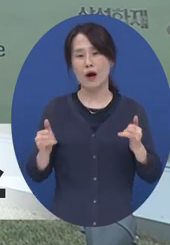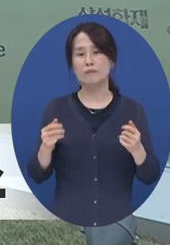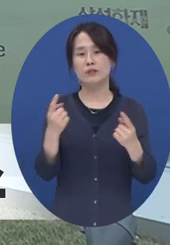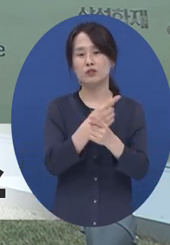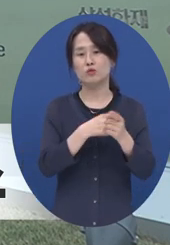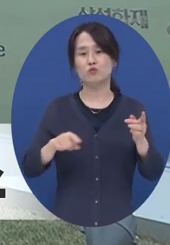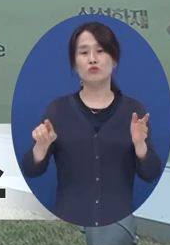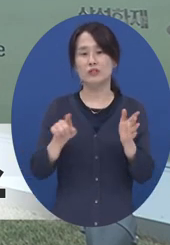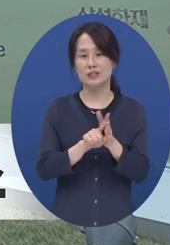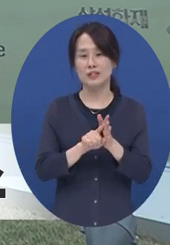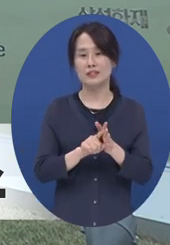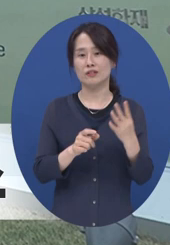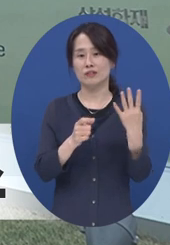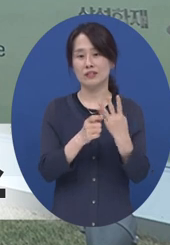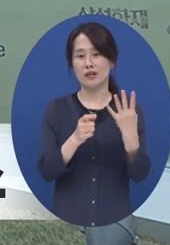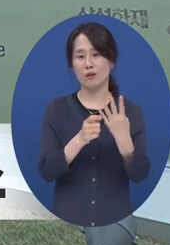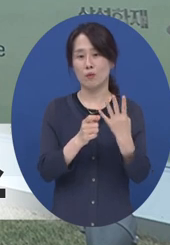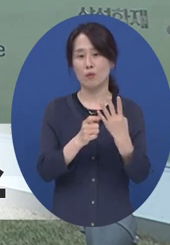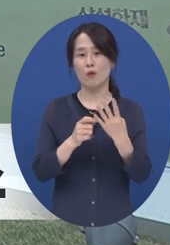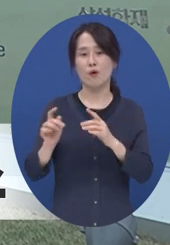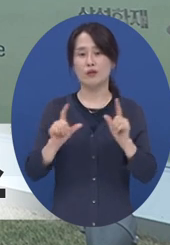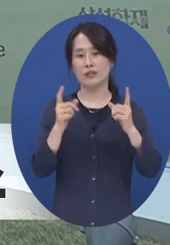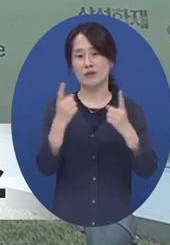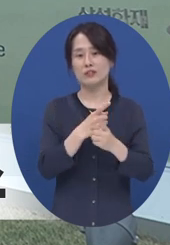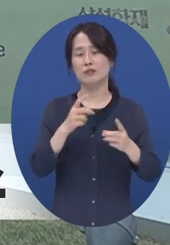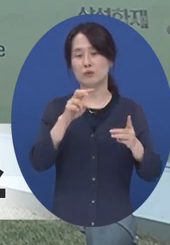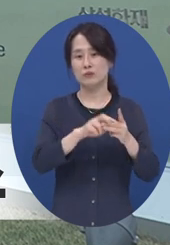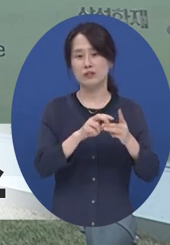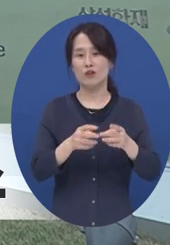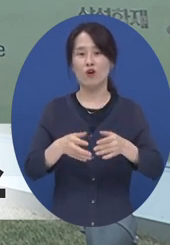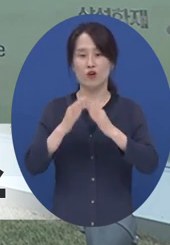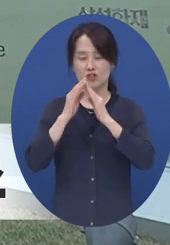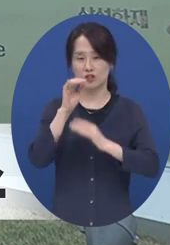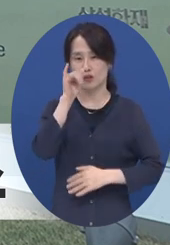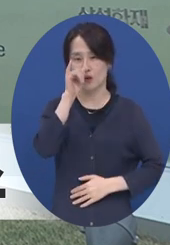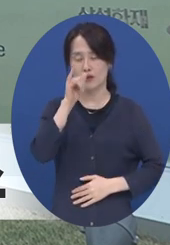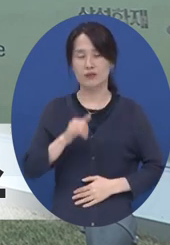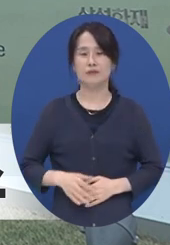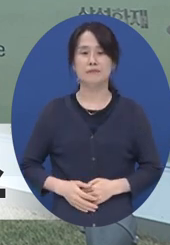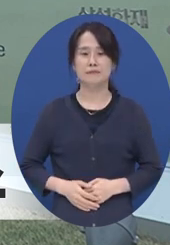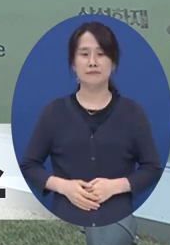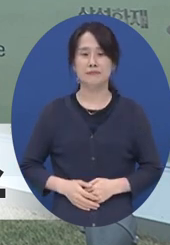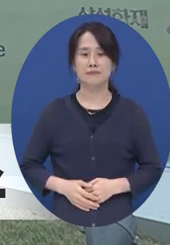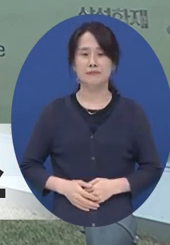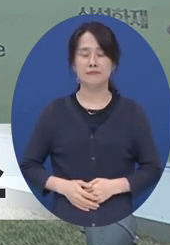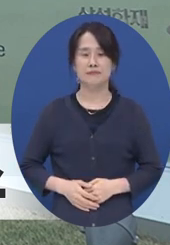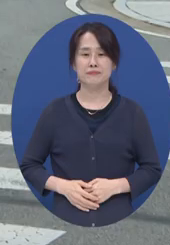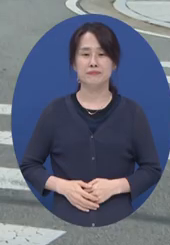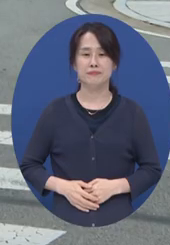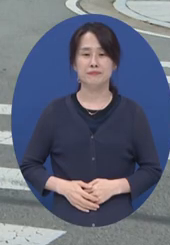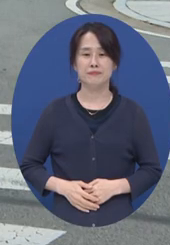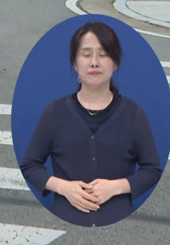경기도 생활 치료 센터가 고향 과한 성애 추가로 개소 합니다 최창수 기자가 보도합니다